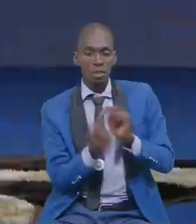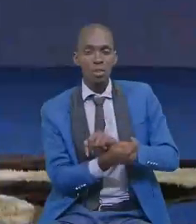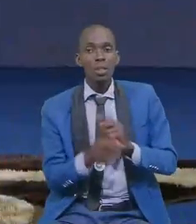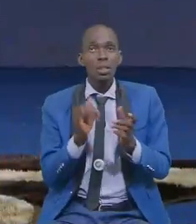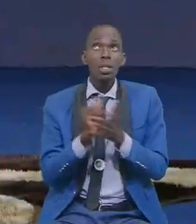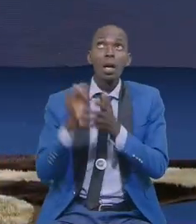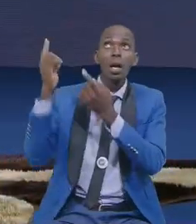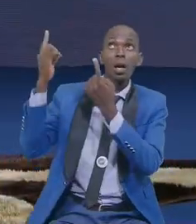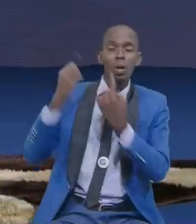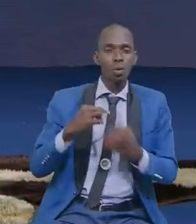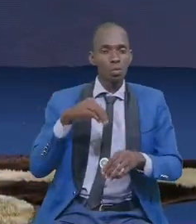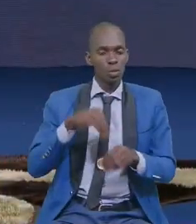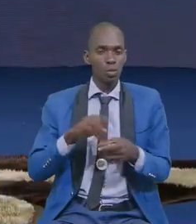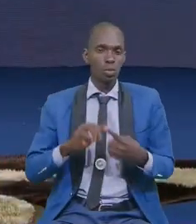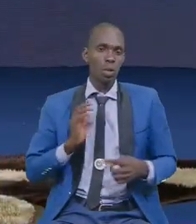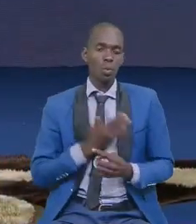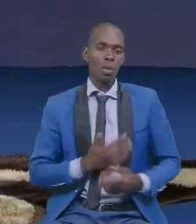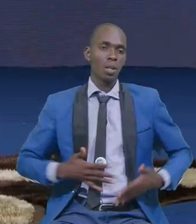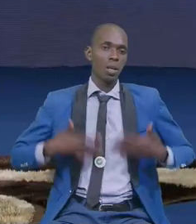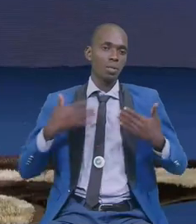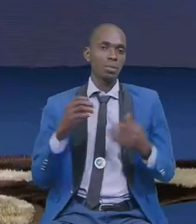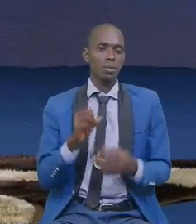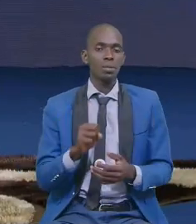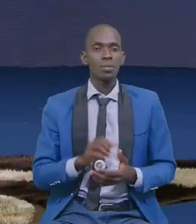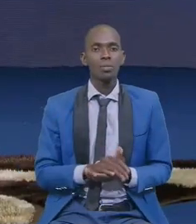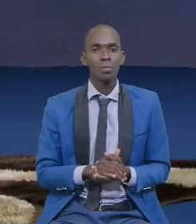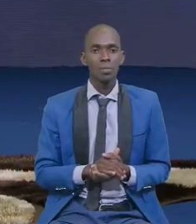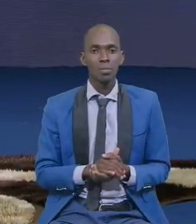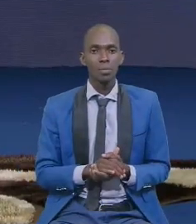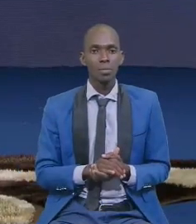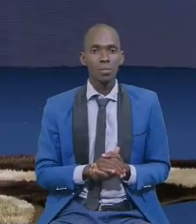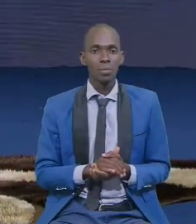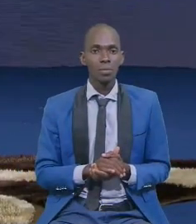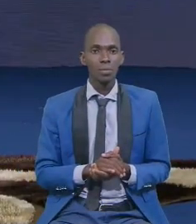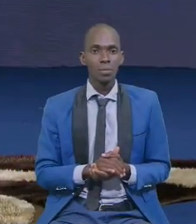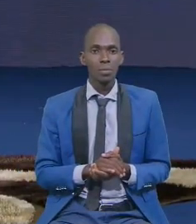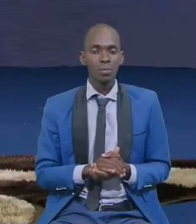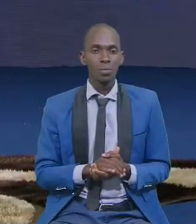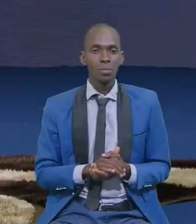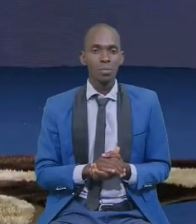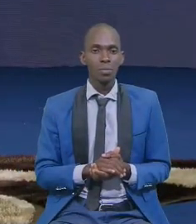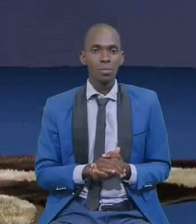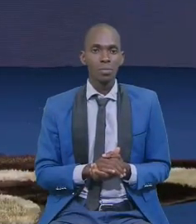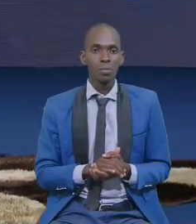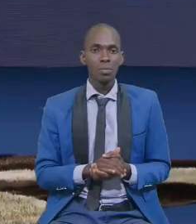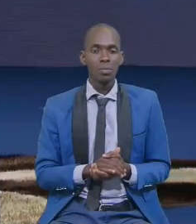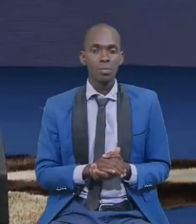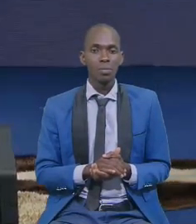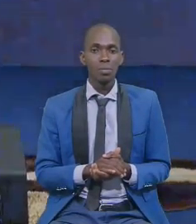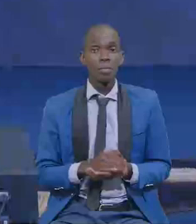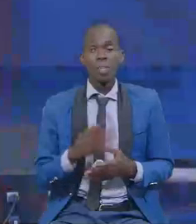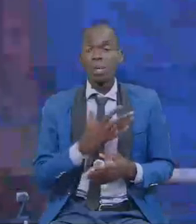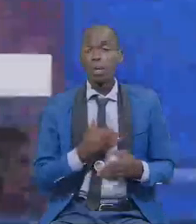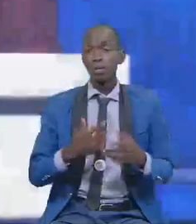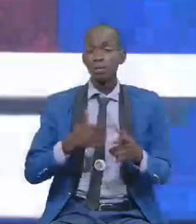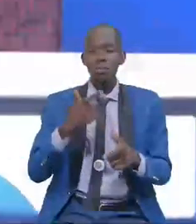Et c'est ce qui avait été donc annoncé aux païens, et c'est ça qu'ils espéraient, c'est ça qu'ils attendaient, et c'est le réveil que